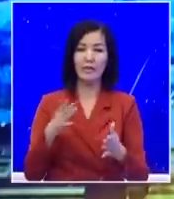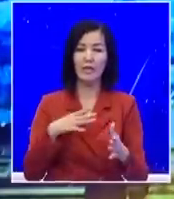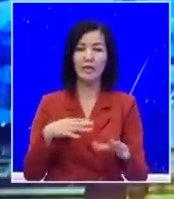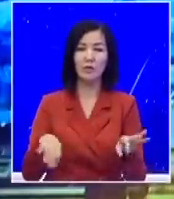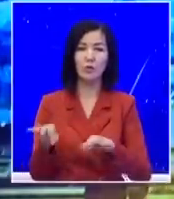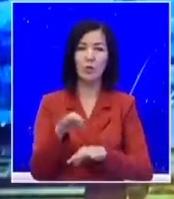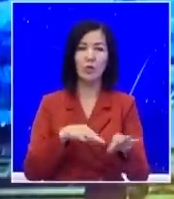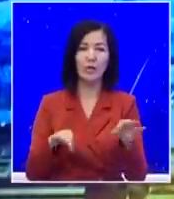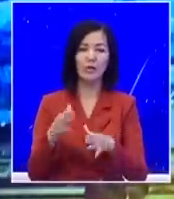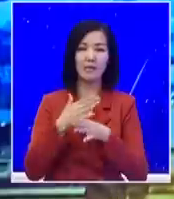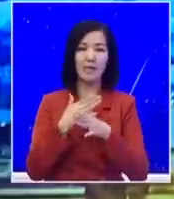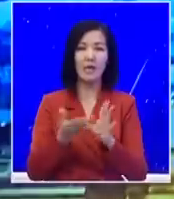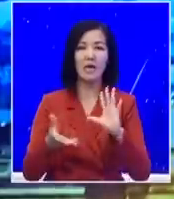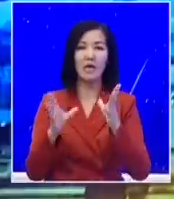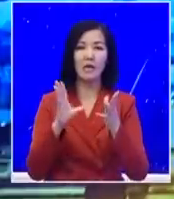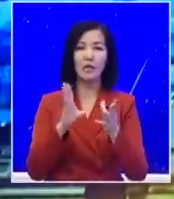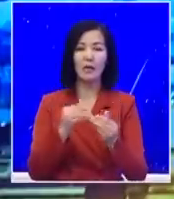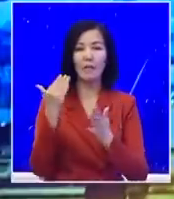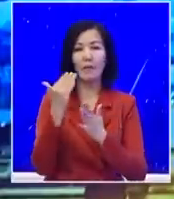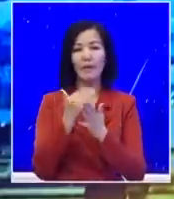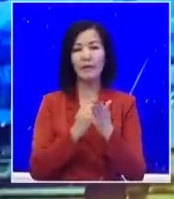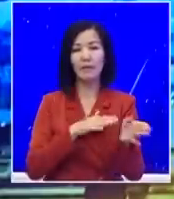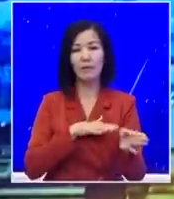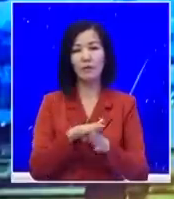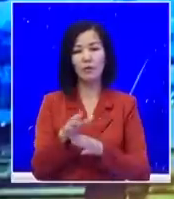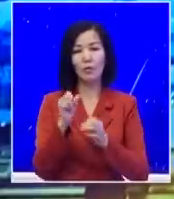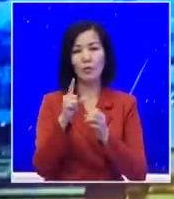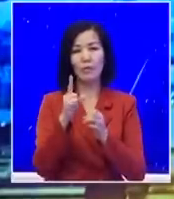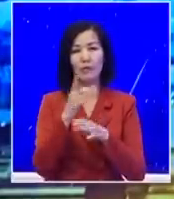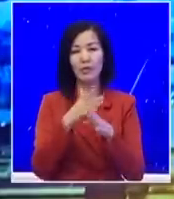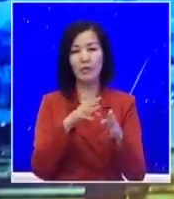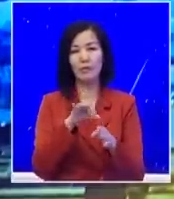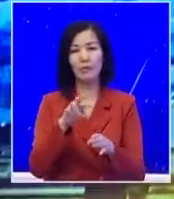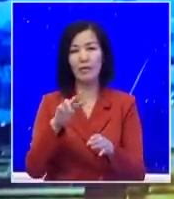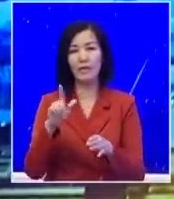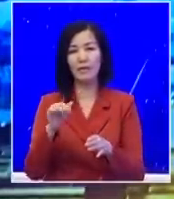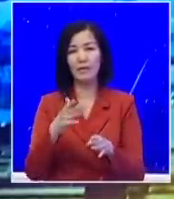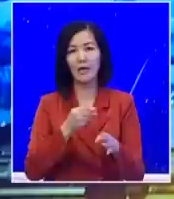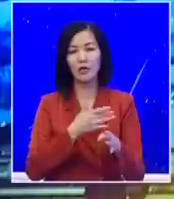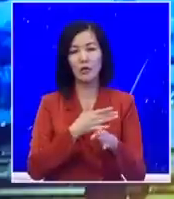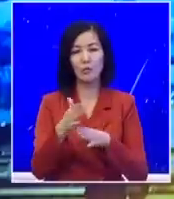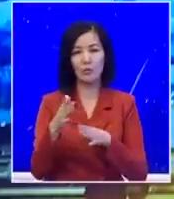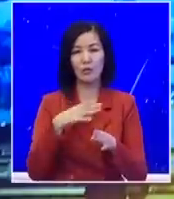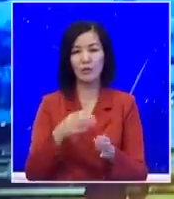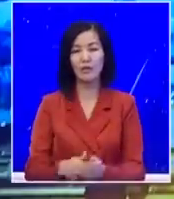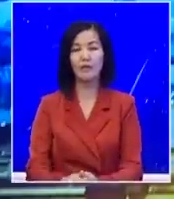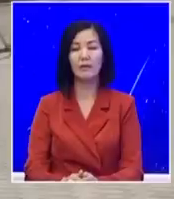сеп болмақ. Жалпы аймақта атаулы әлеуметтік бағдарламаның жүзеге асуына 11,5 миллиард теңгеден аса қаражат